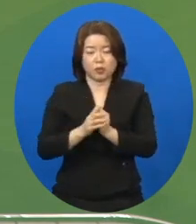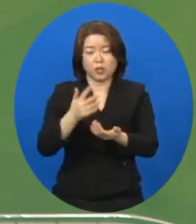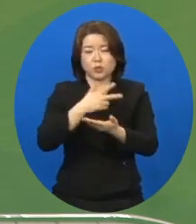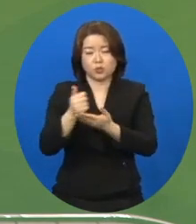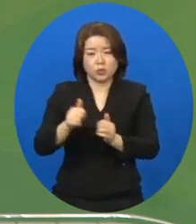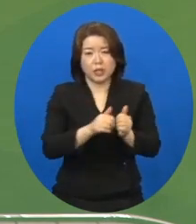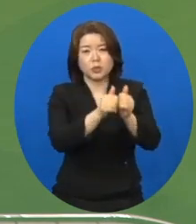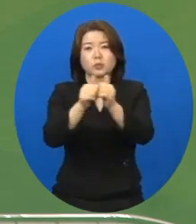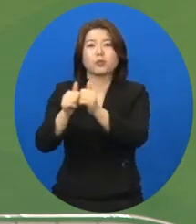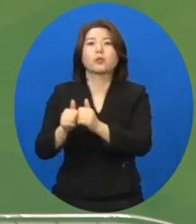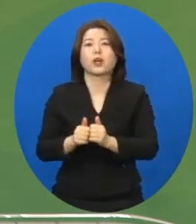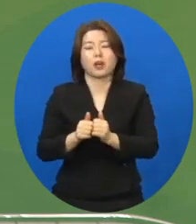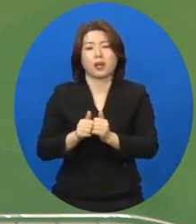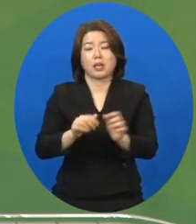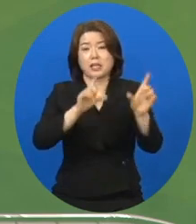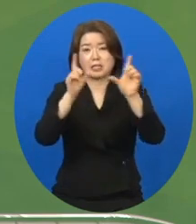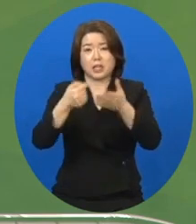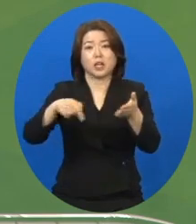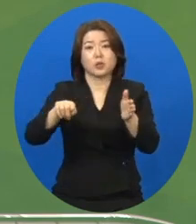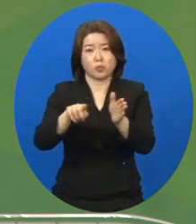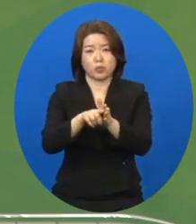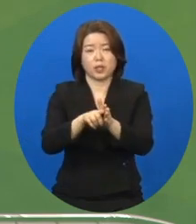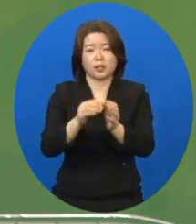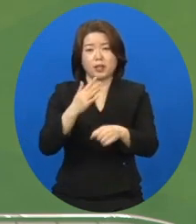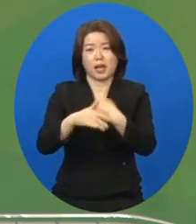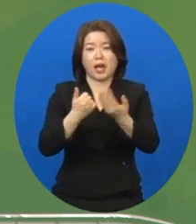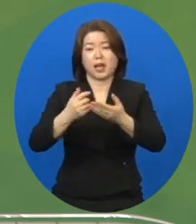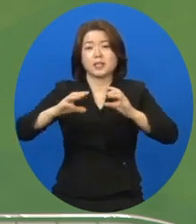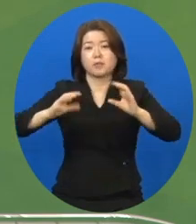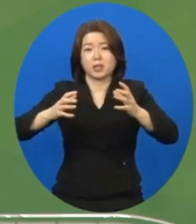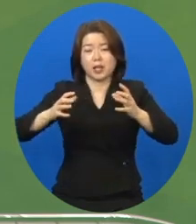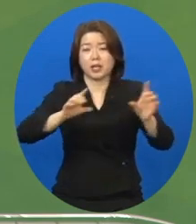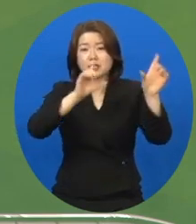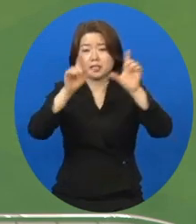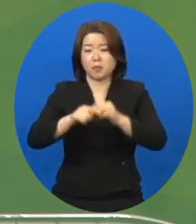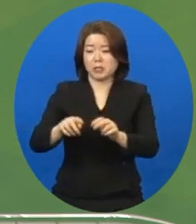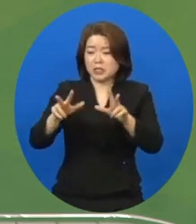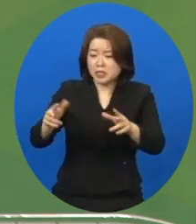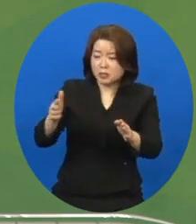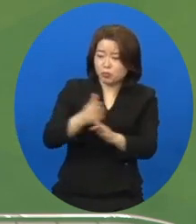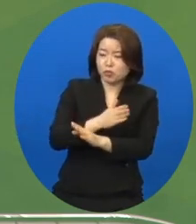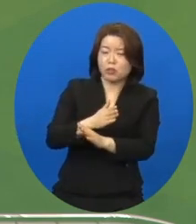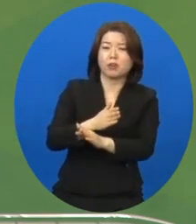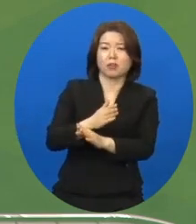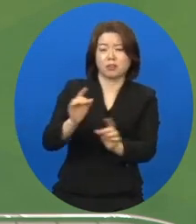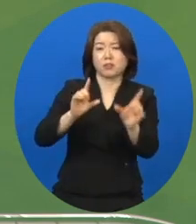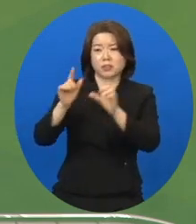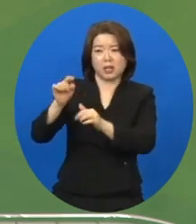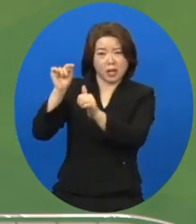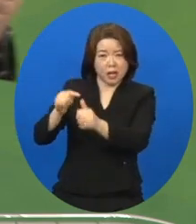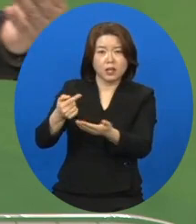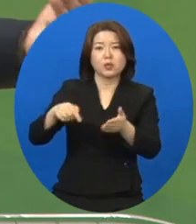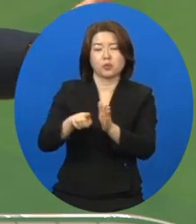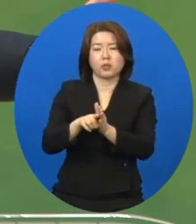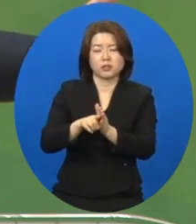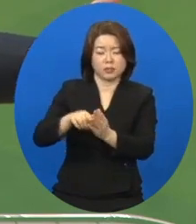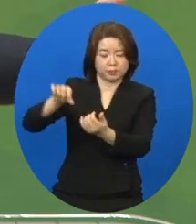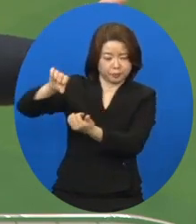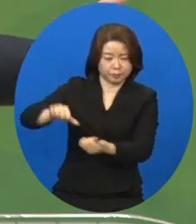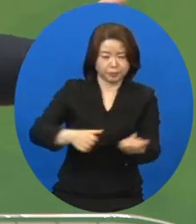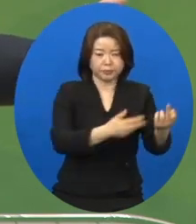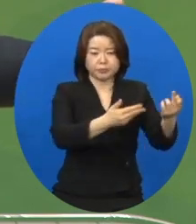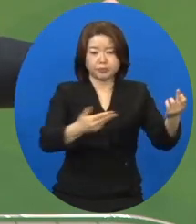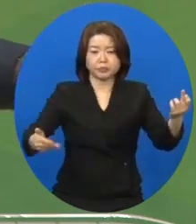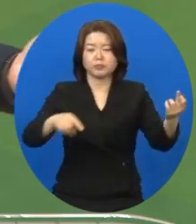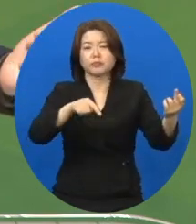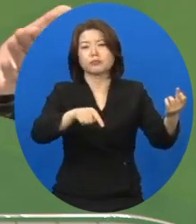삶을 살게 하시려고, 하나님의 나라의 삶을 여기서부터 살게 하시려고, 그래서 요단강이 있는 거예요.